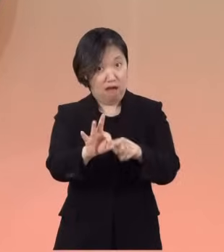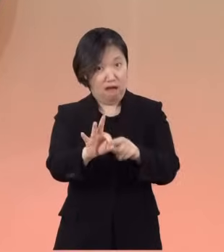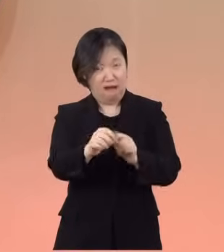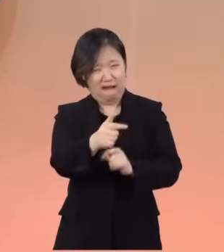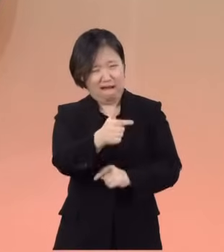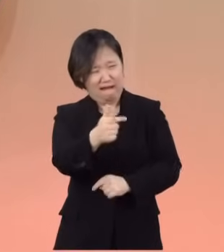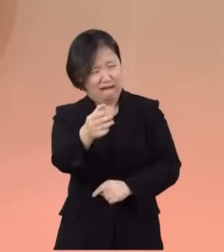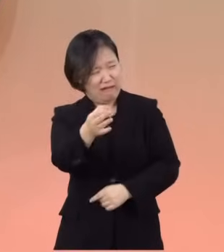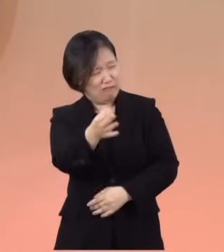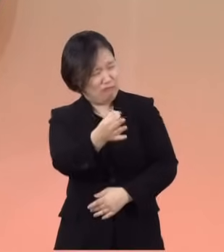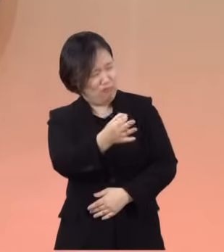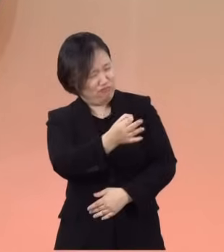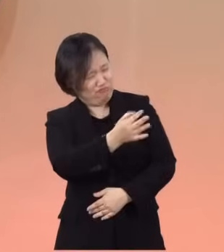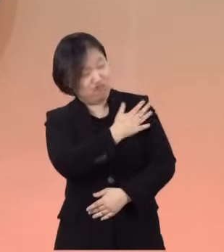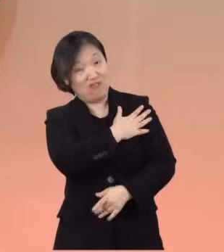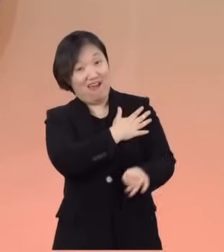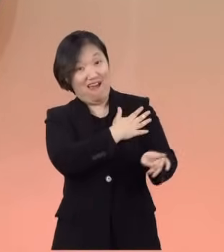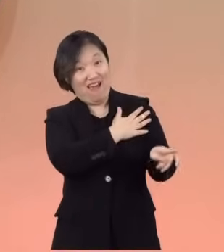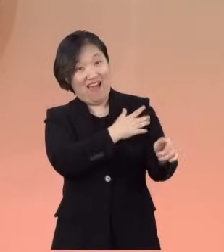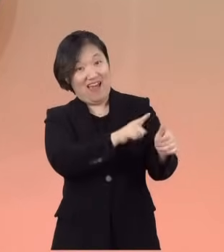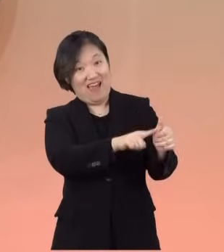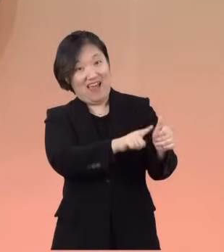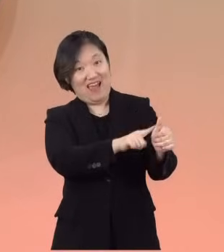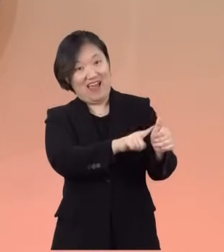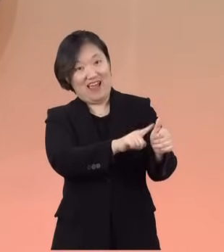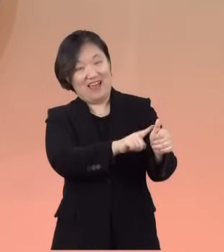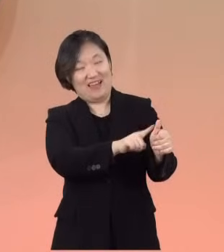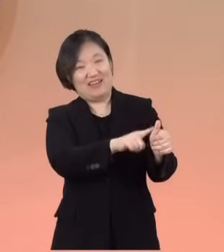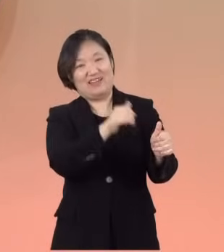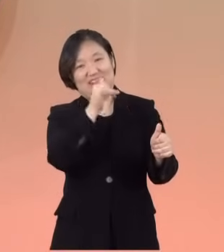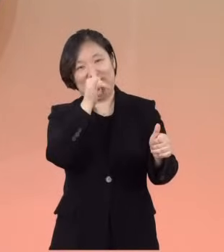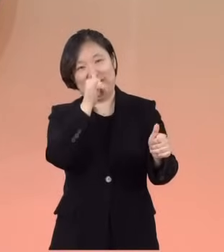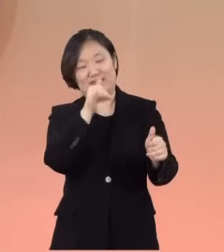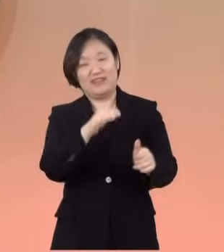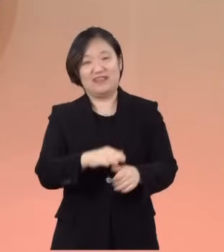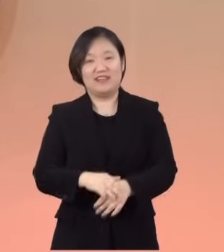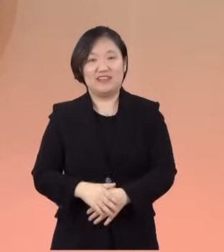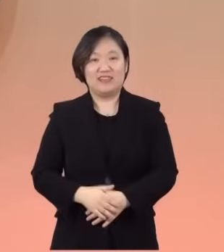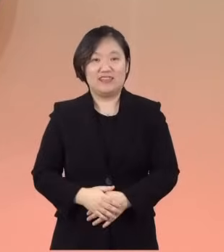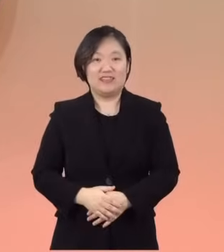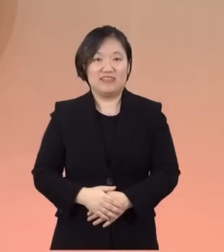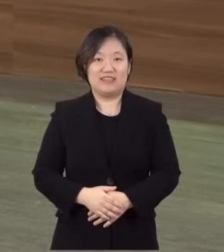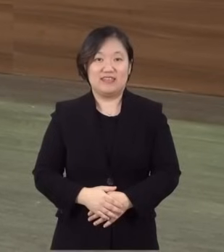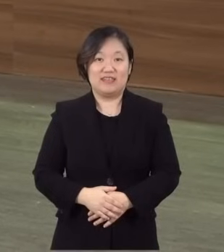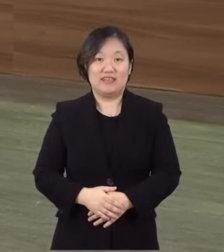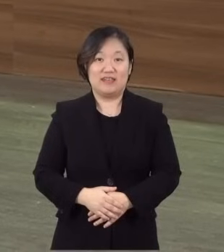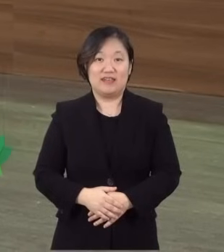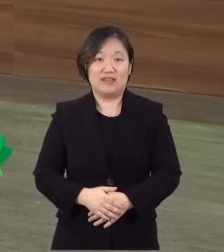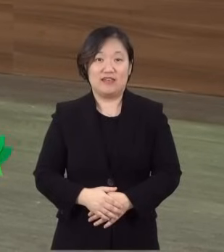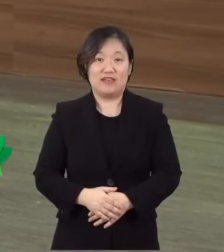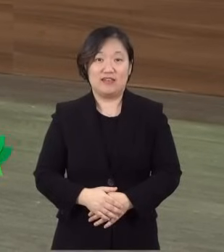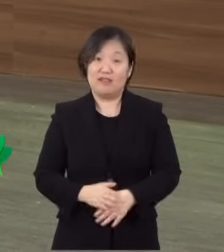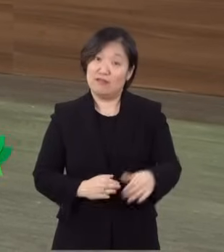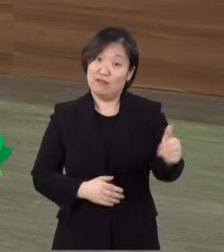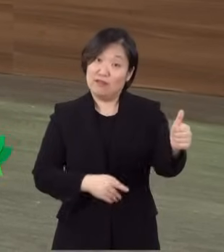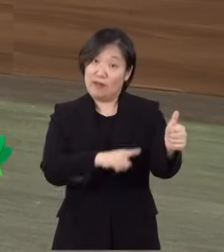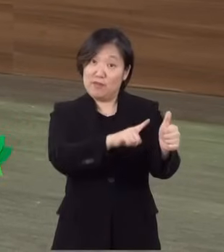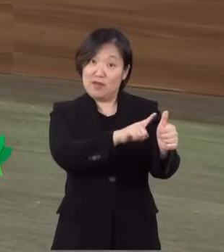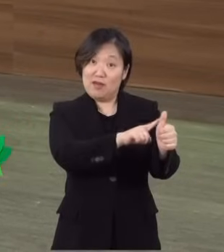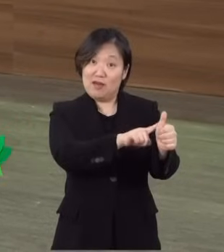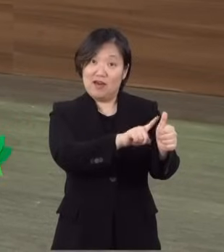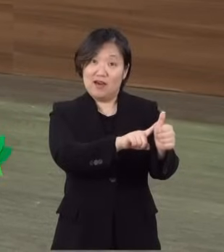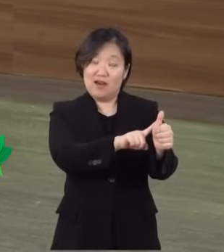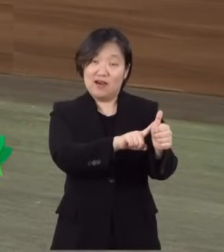함양이라는이 엄청나게 돈이 많은 부자가 살고 있었습니다 근데이 돈이